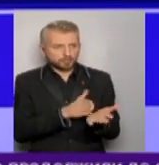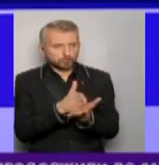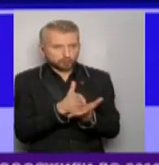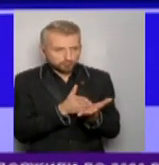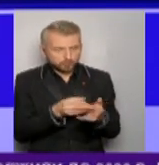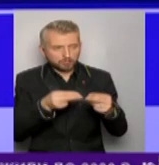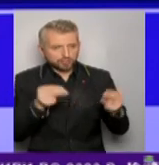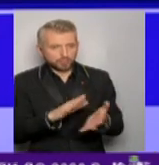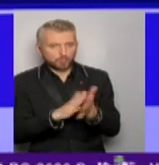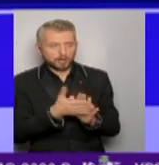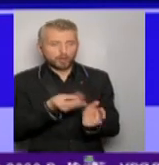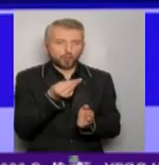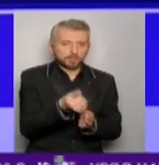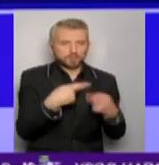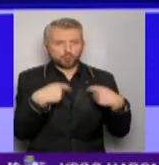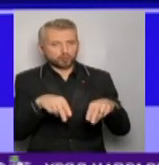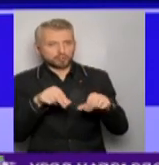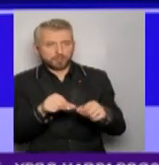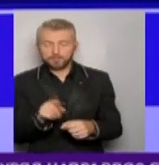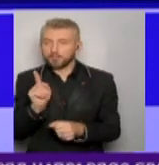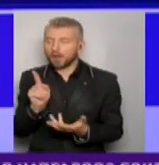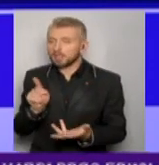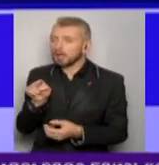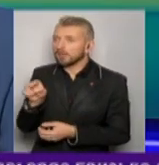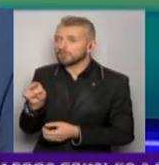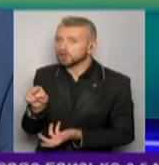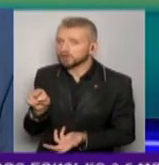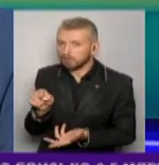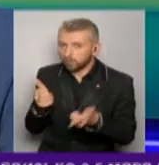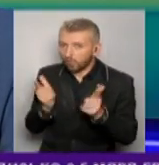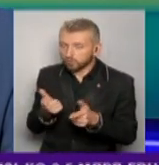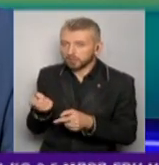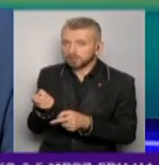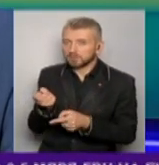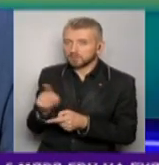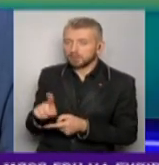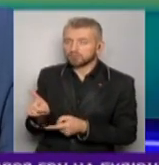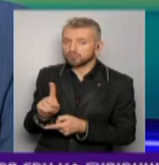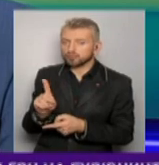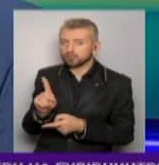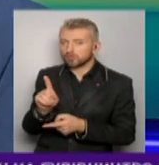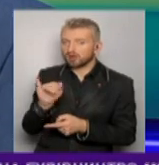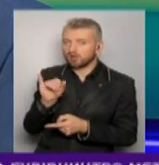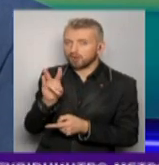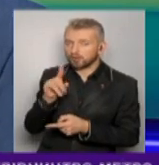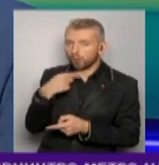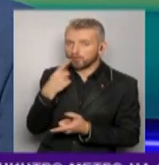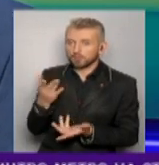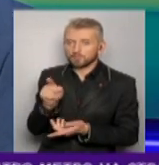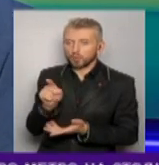заключати договори купівлі-продажу земель. Ну, але ж, власне, ви ж погоджуєтеся з тими думками, пане Іване. Тут